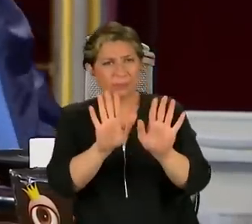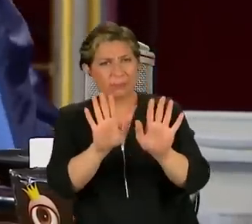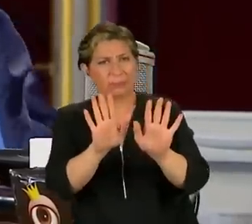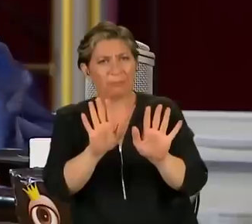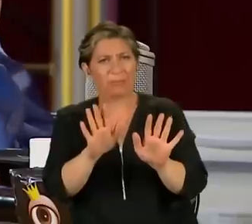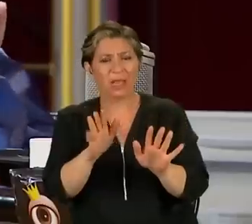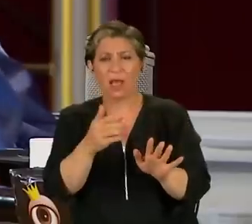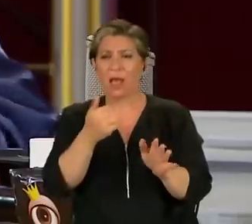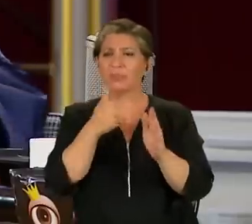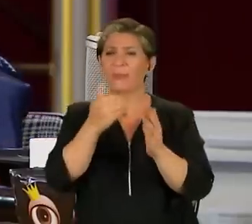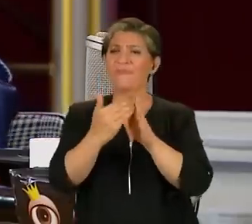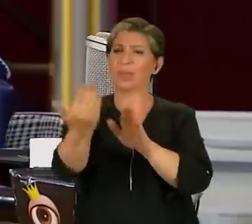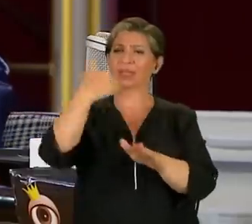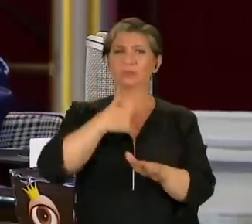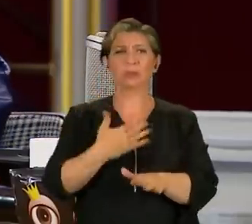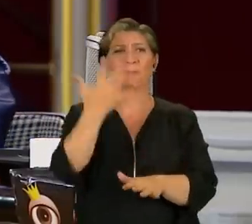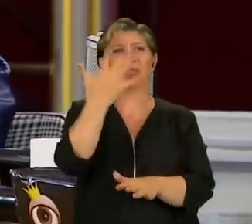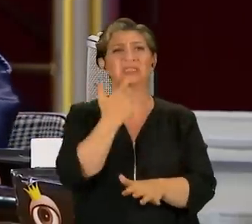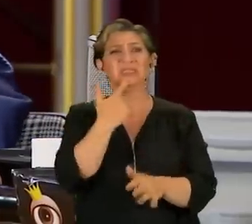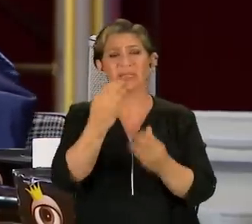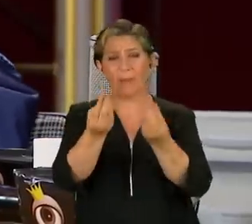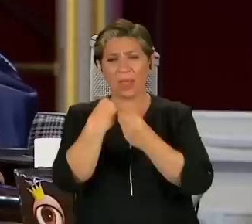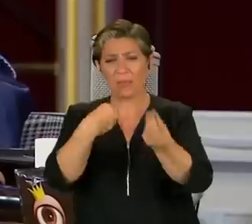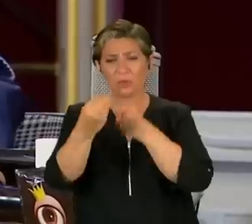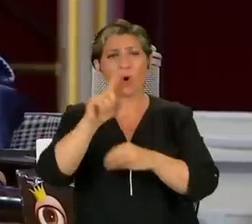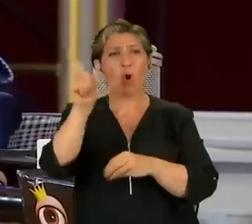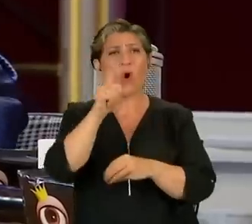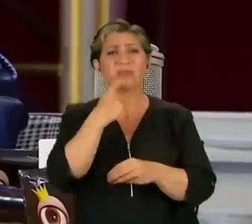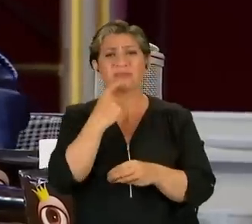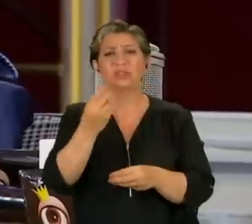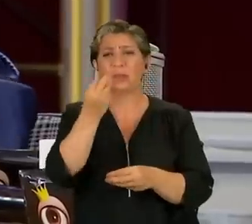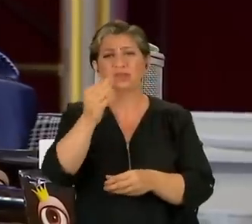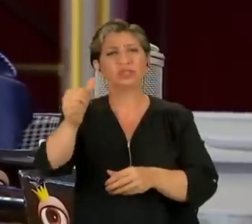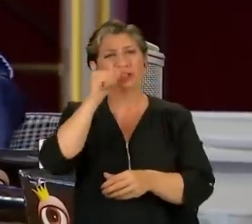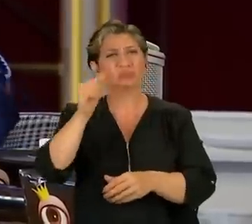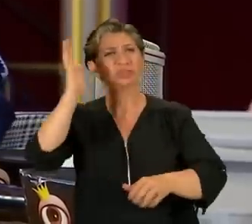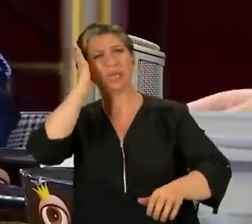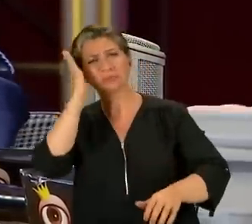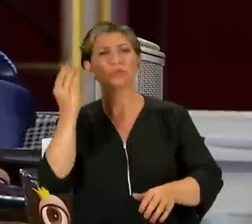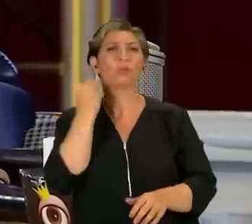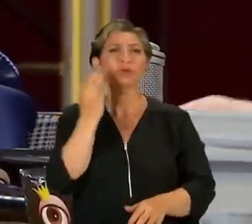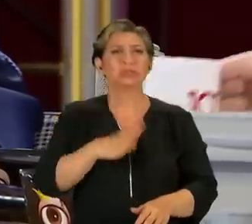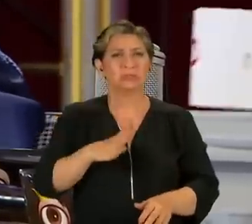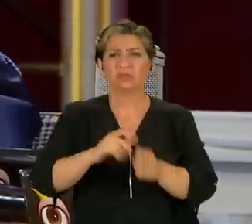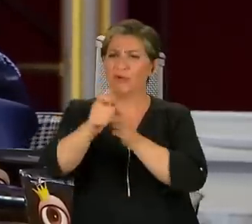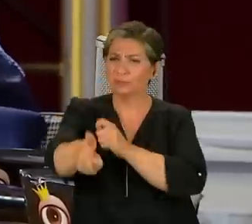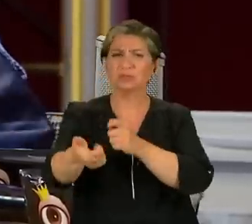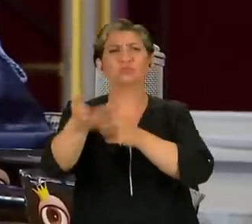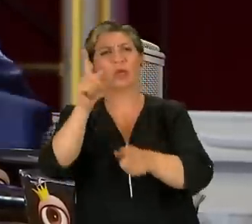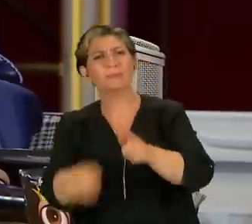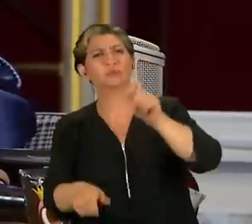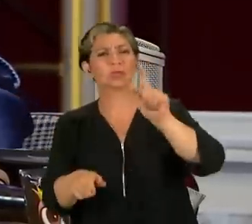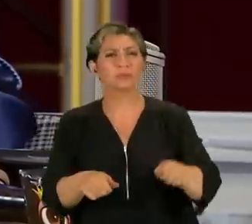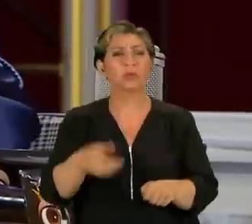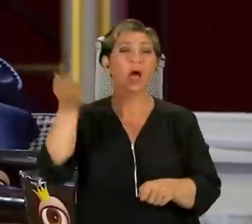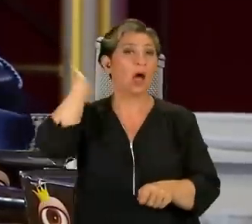adam gelmiş evime 5 yıl yemeğimi yemiş. 10 yıl yemiş içmiş. Borç istemiş, onu yapmış, bunu